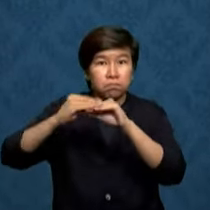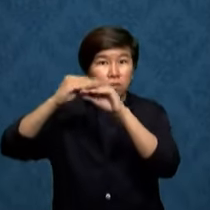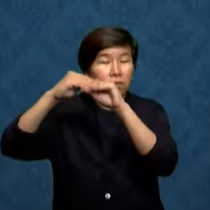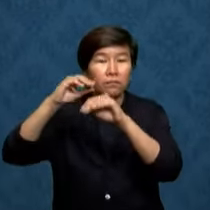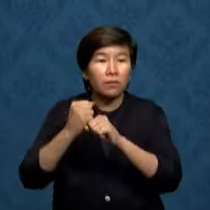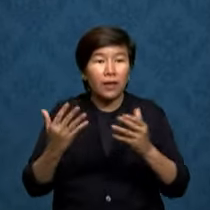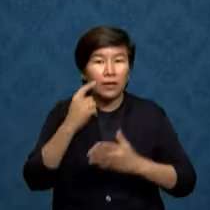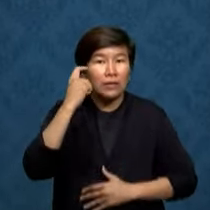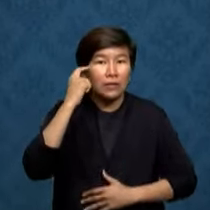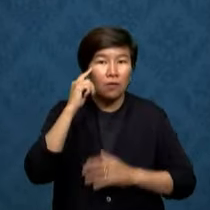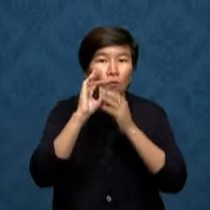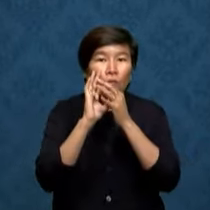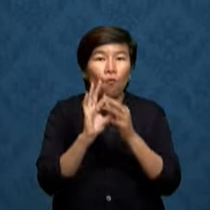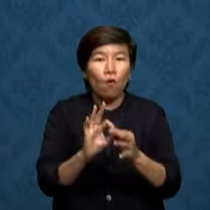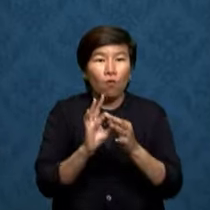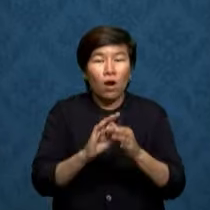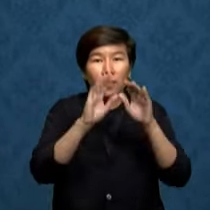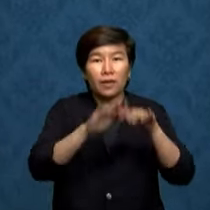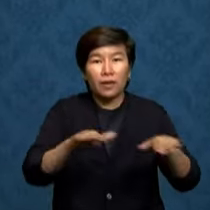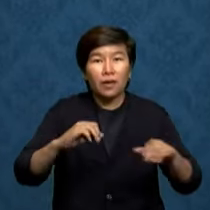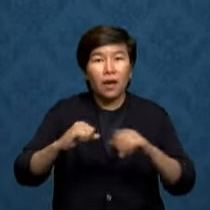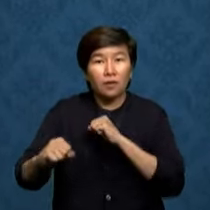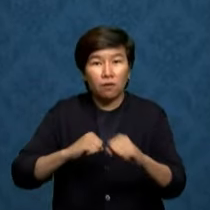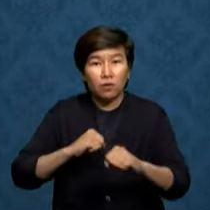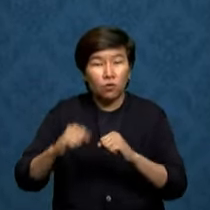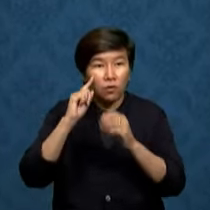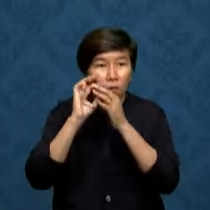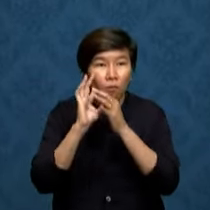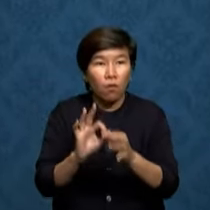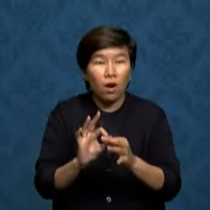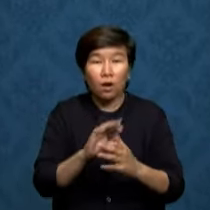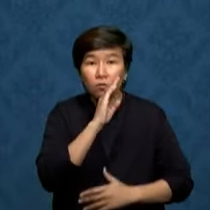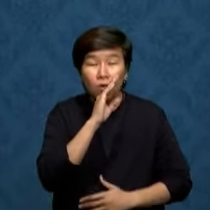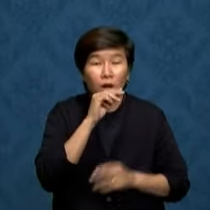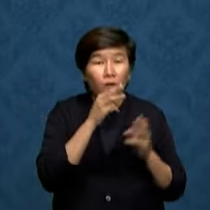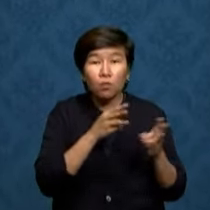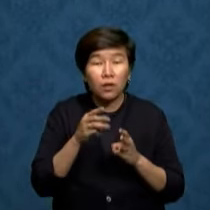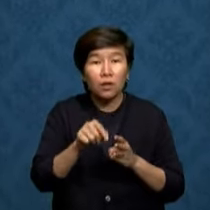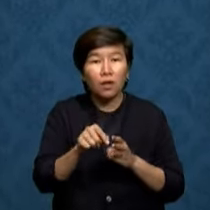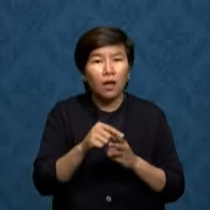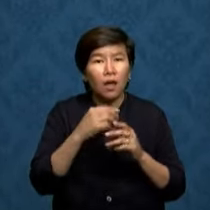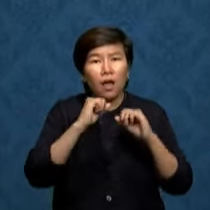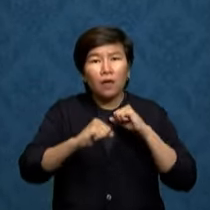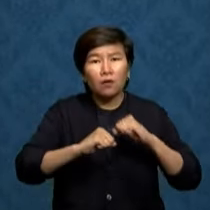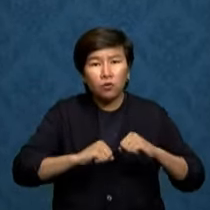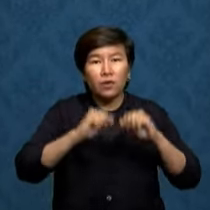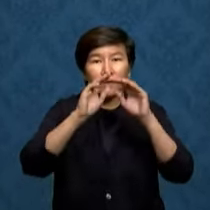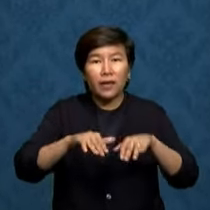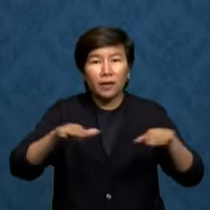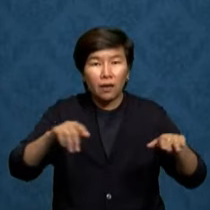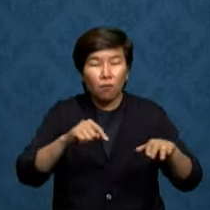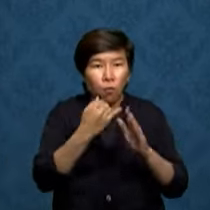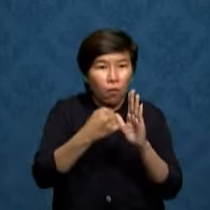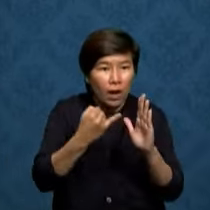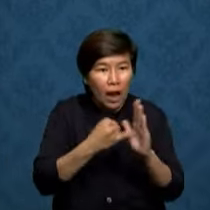ผลกระทบต่อเด็กและเยาวชนเพราะการที่เด็กและเยาวชนเนี่ยเข้าถึงง่ายท่านลองนึกภาพท่านประธานครับว่า